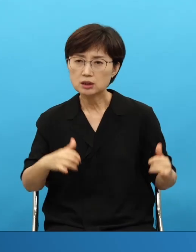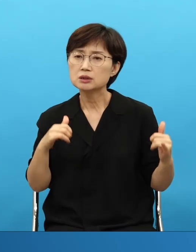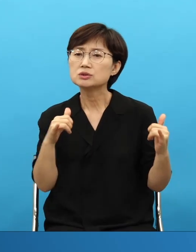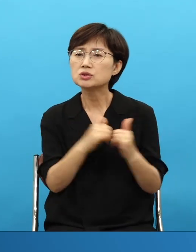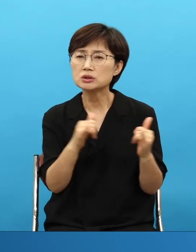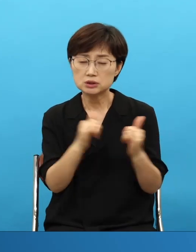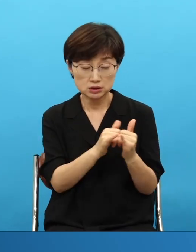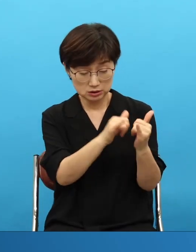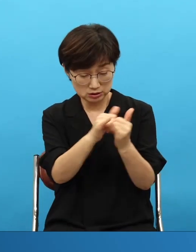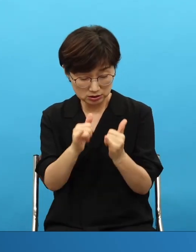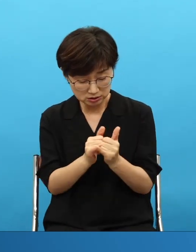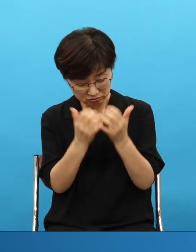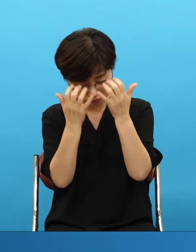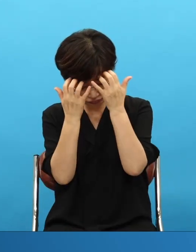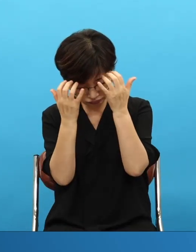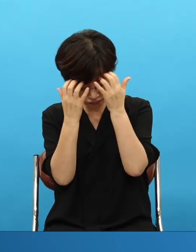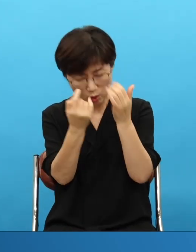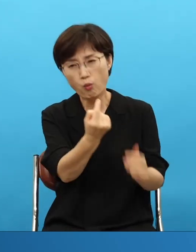것이다.